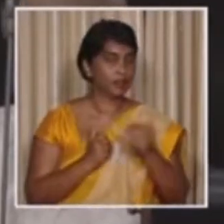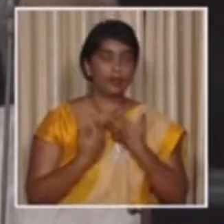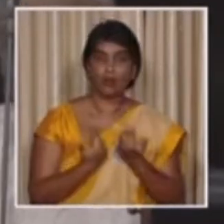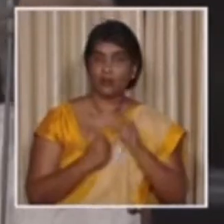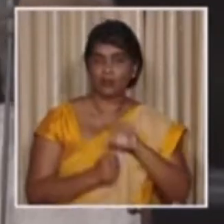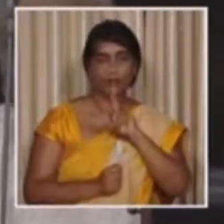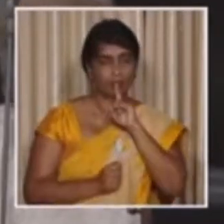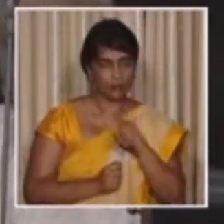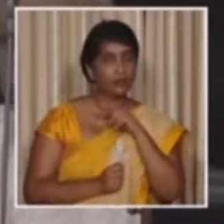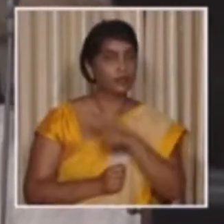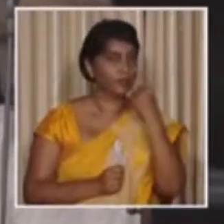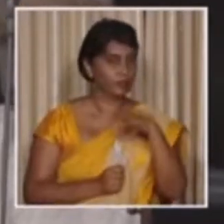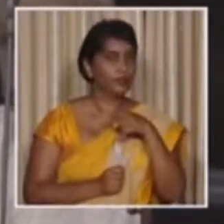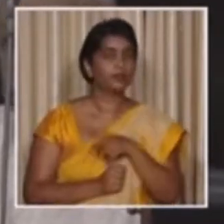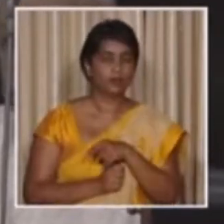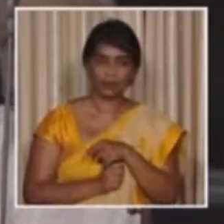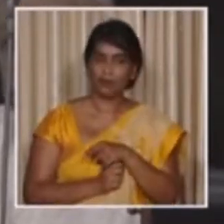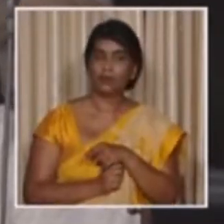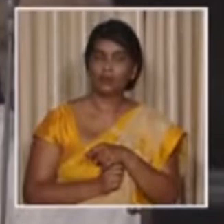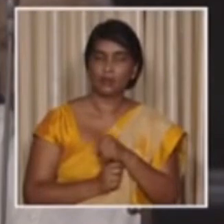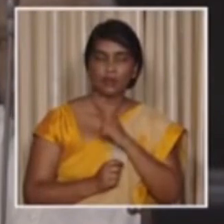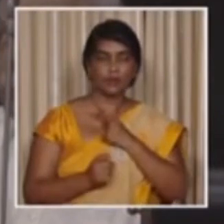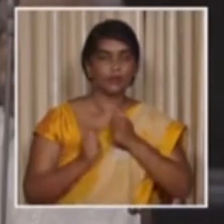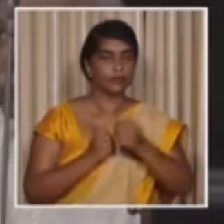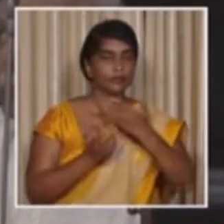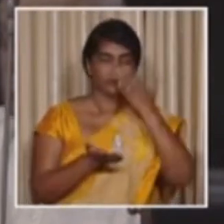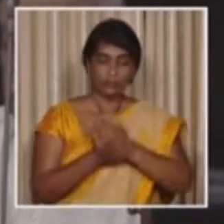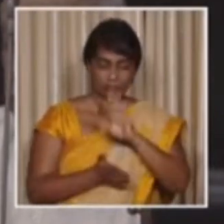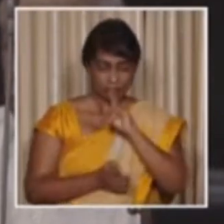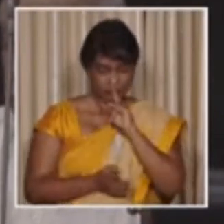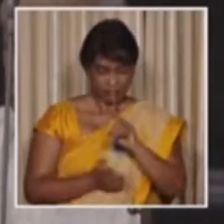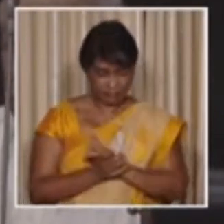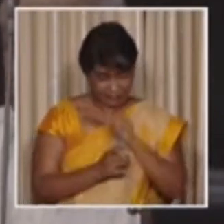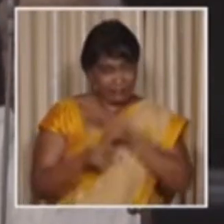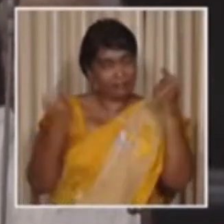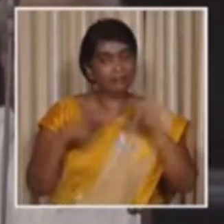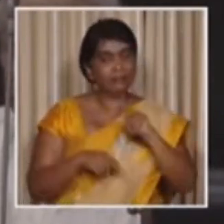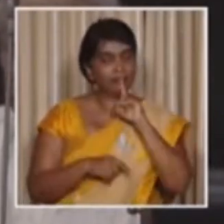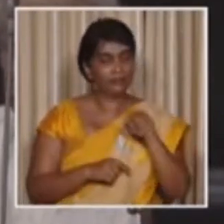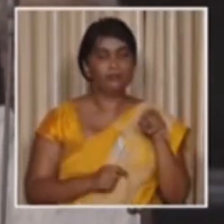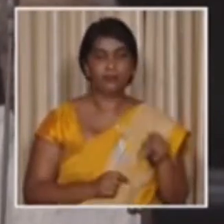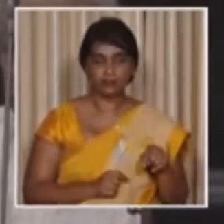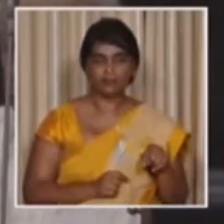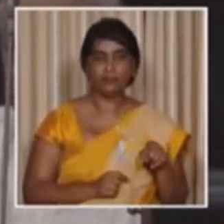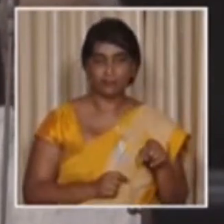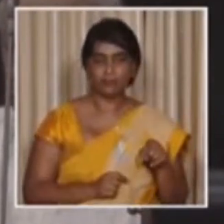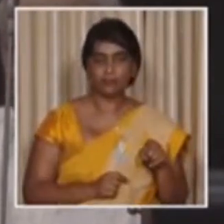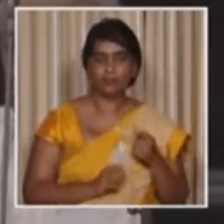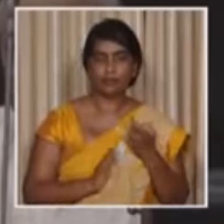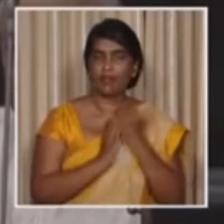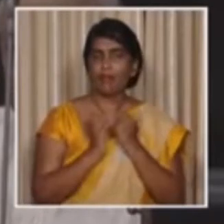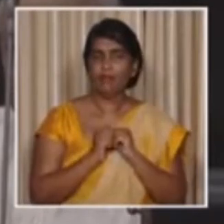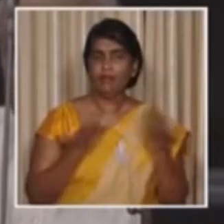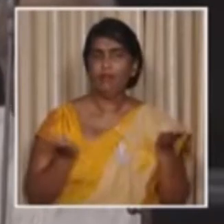terminated. AIM ඇවිල්ලා කියනවා මේ පෙත්සම් කාර්ය ඇවිල්ලා කියනවා දැන් මැන්ඩමස් ආඥාවක් වුණා